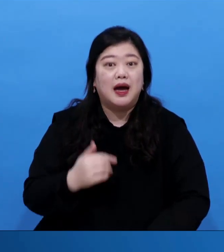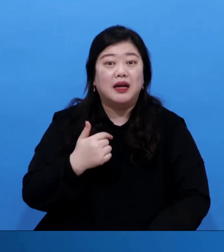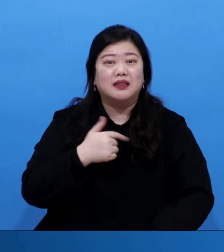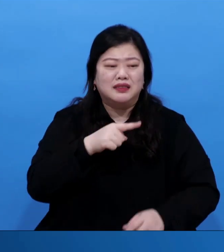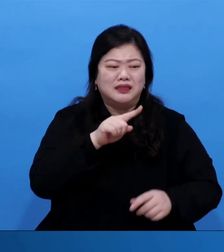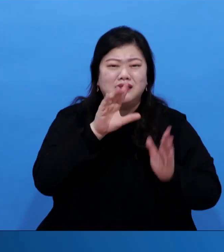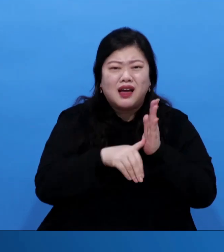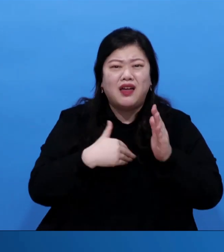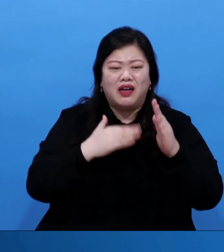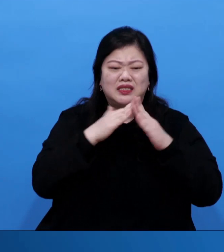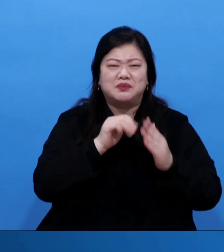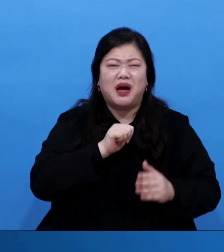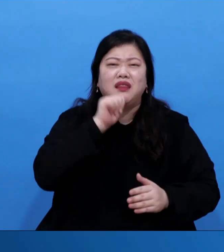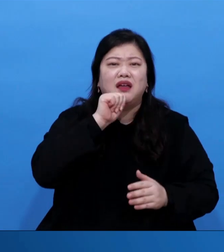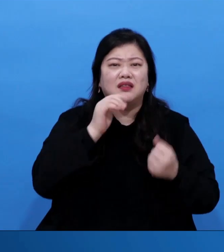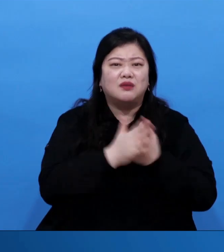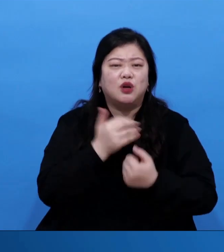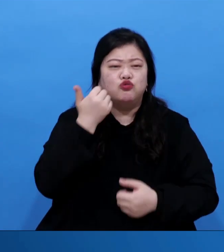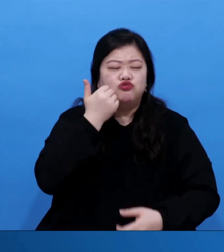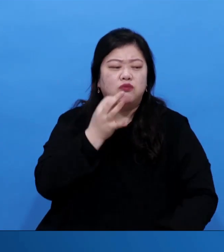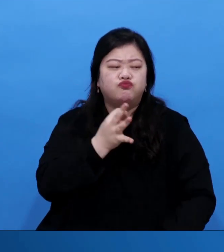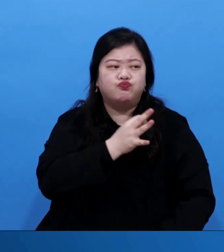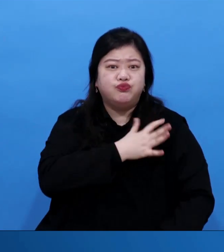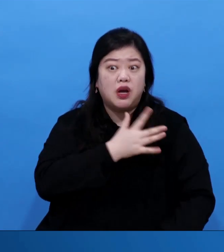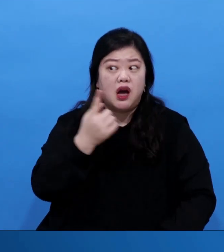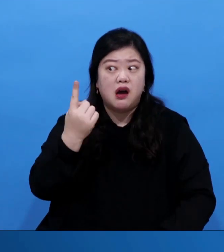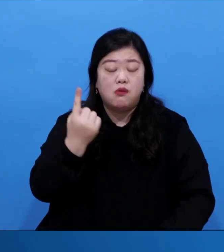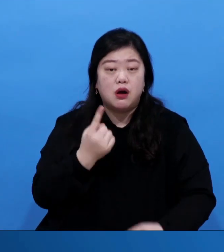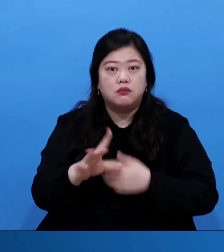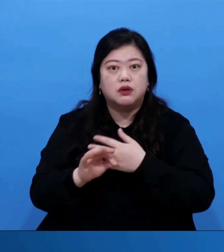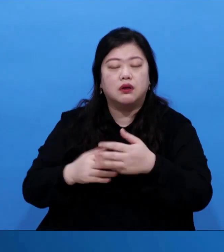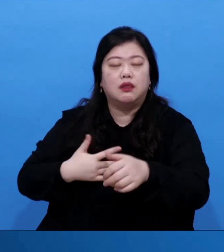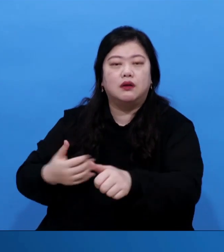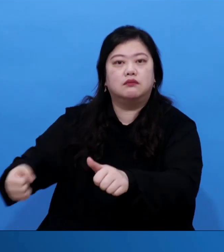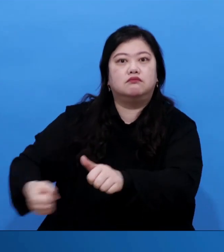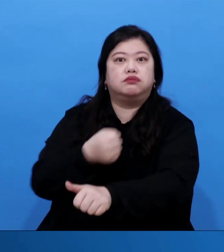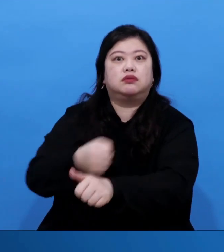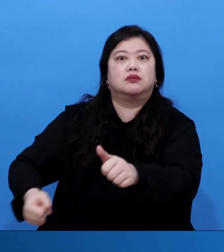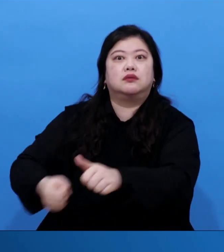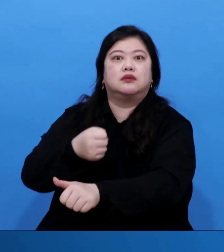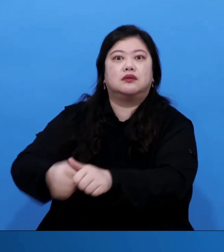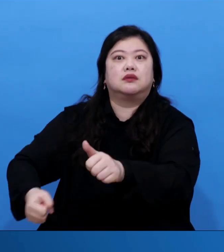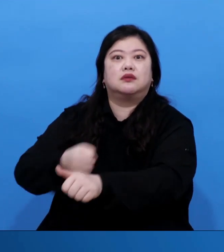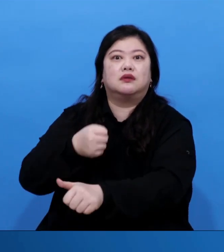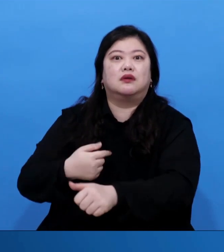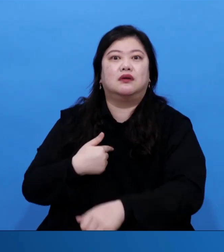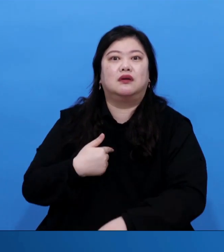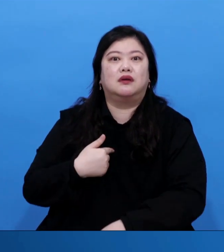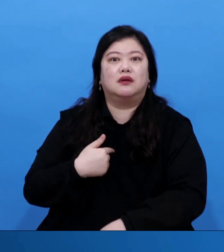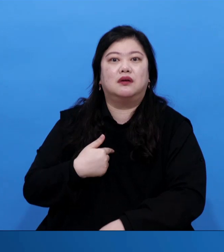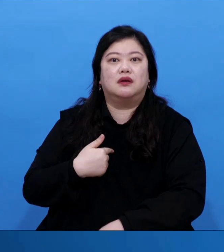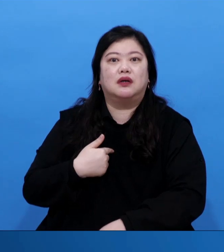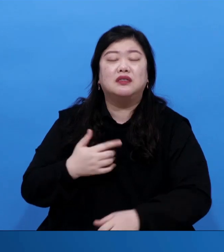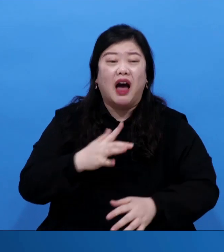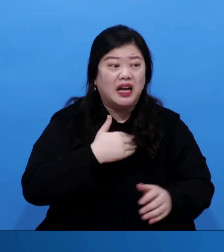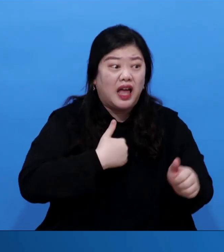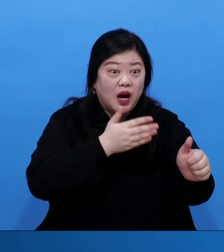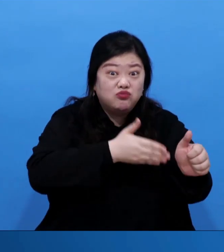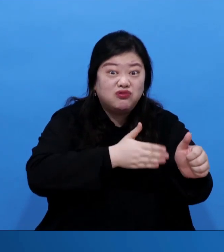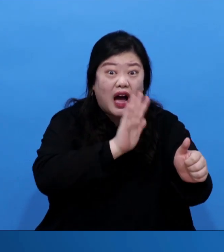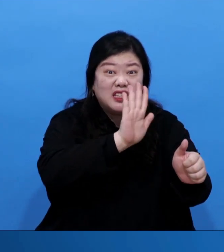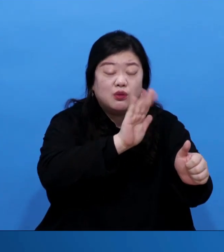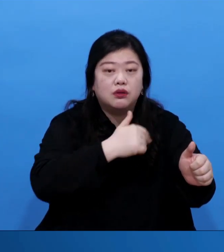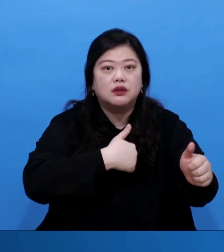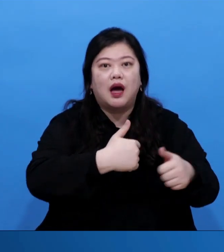living in that village, if there was someone making a lot of noise, I would call them to me and I would beat them up. 그러니까 내가 부탁했다니. And so actually they requested of me. 그래 내가 이제